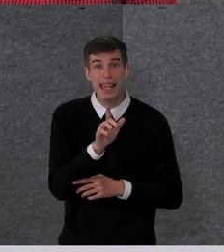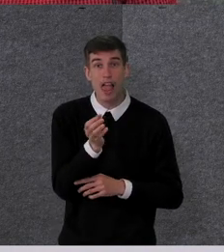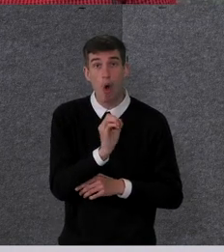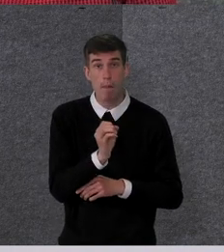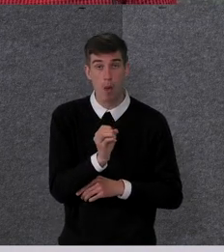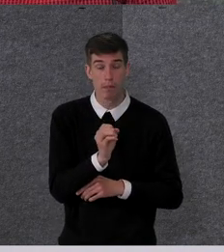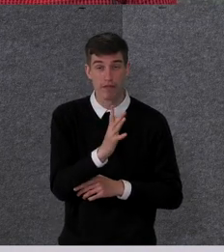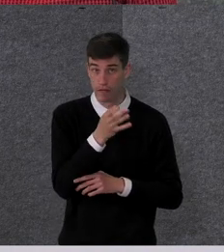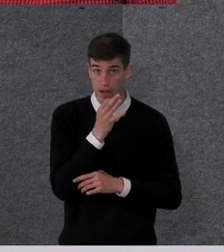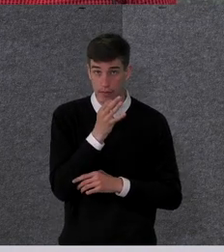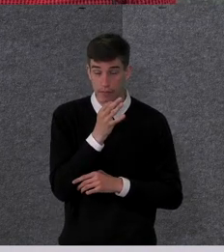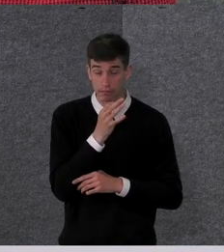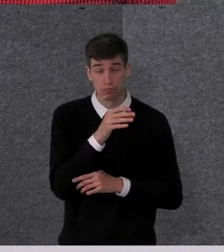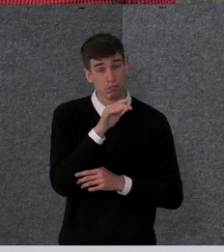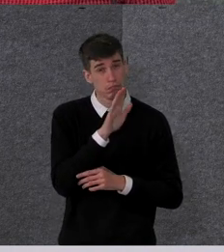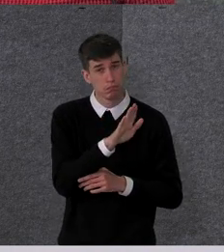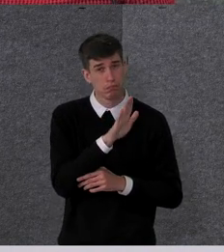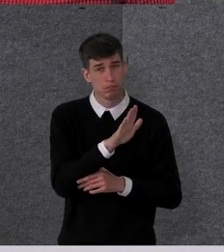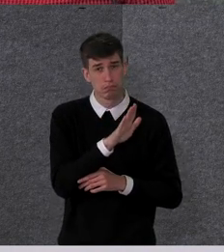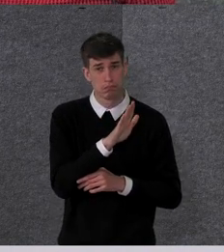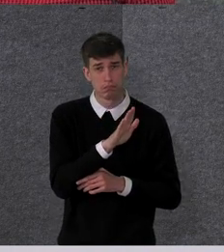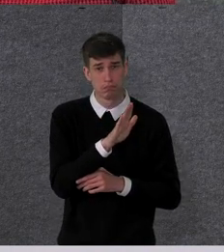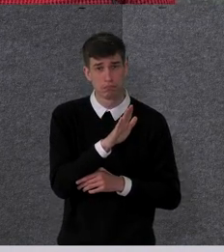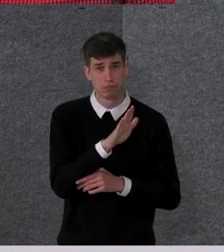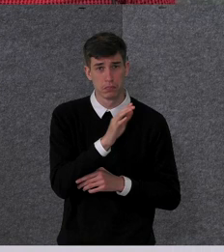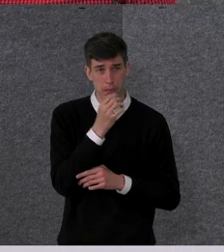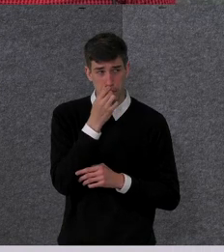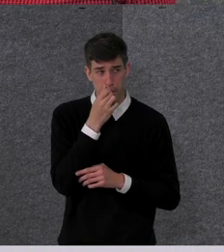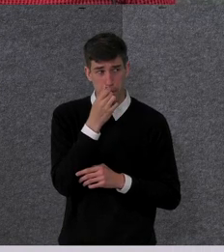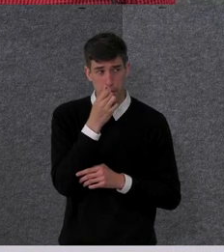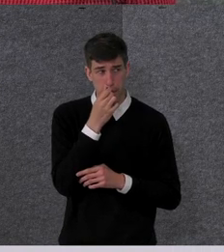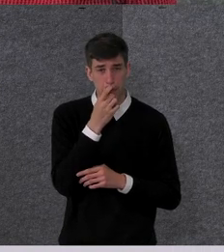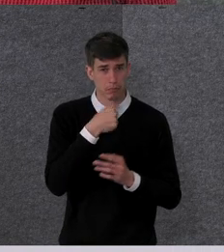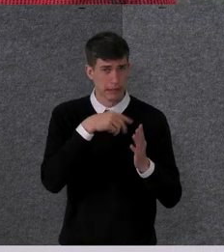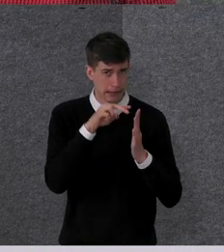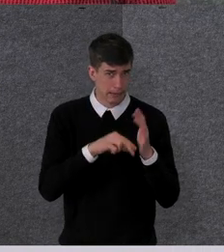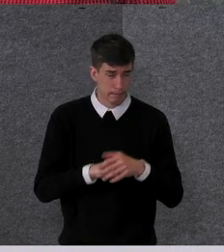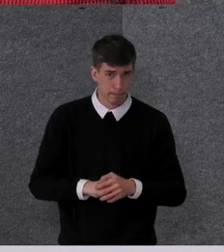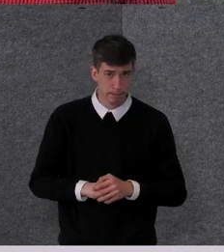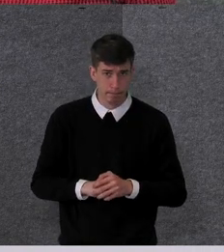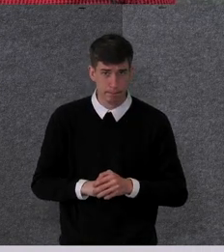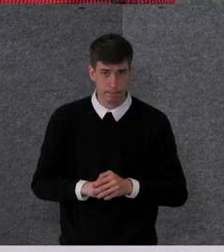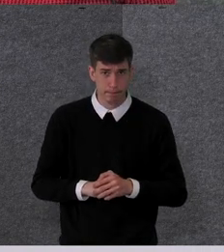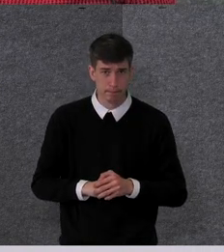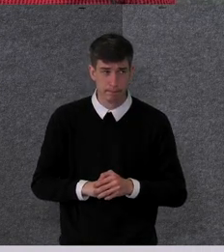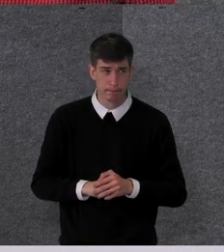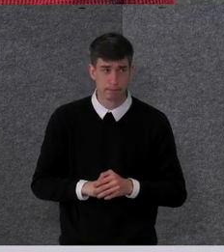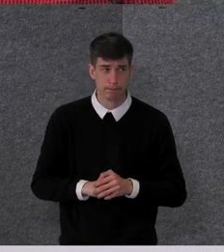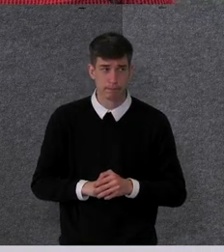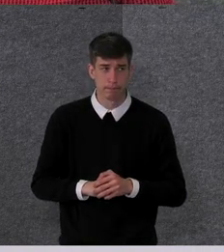Oblong. Und zwar, wie schätzt wahrscheinlich, also ich lese jetzt mal vor, wie es hier steht, wie schätzt